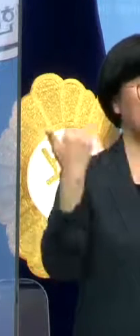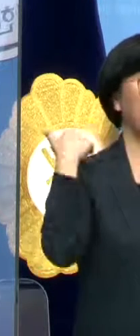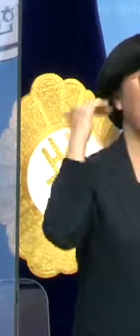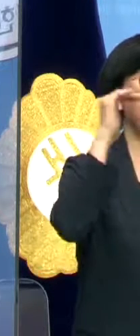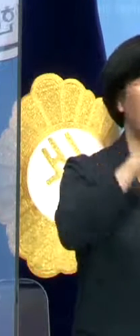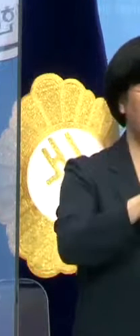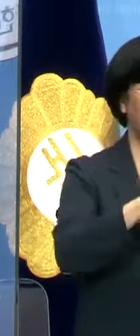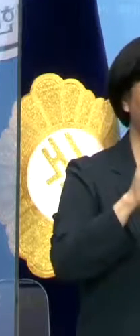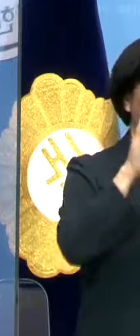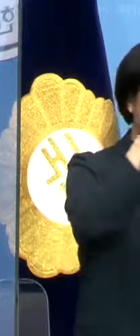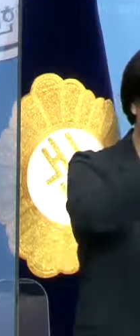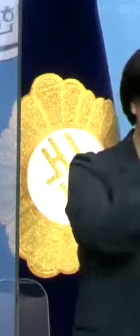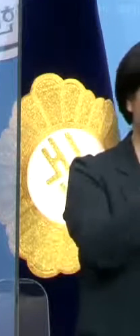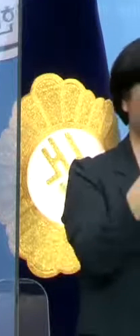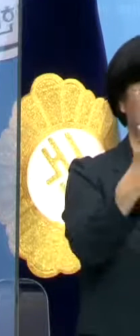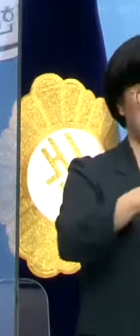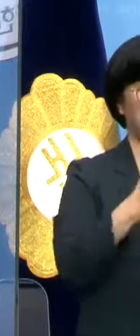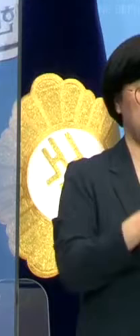해주십시오